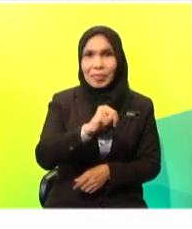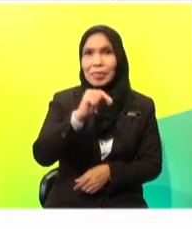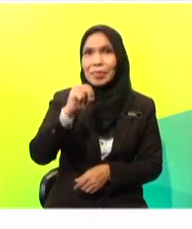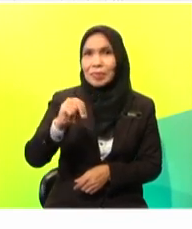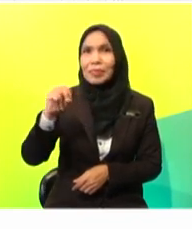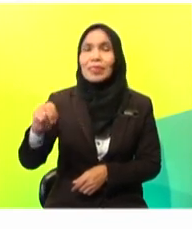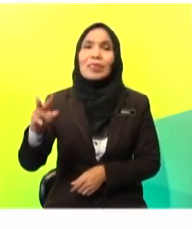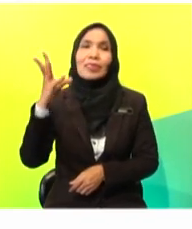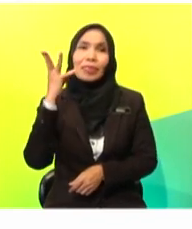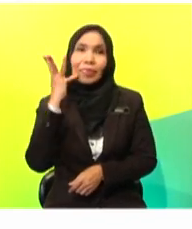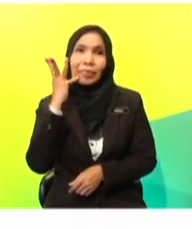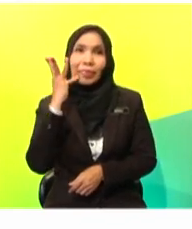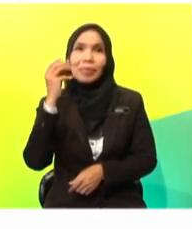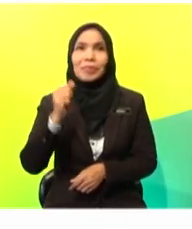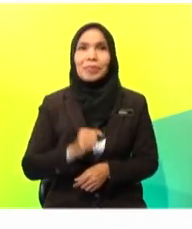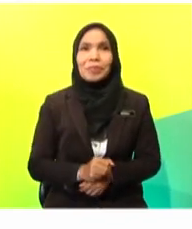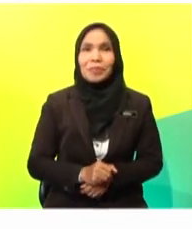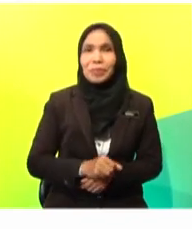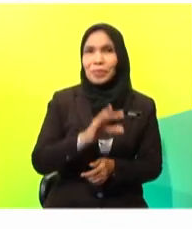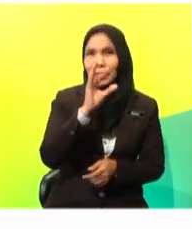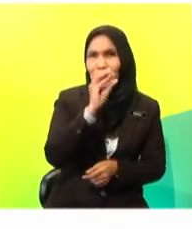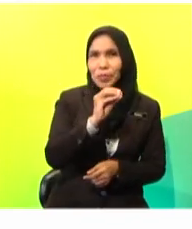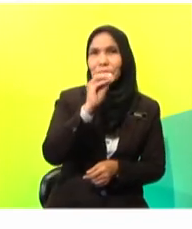nmnn not CEO